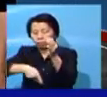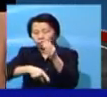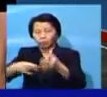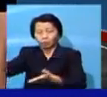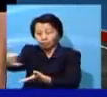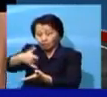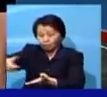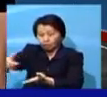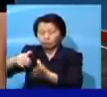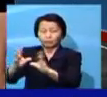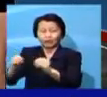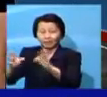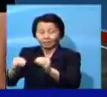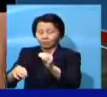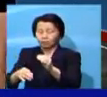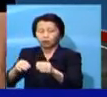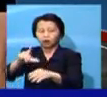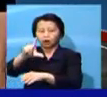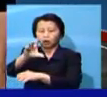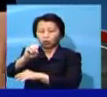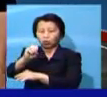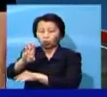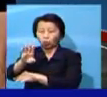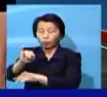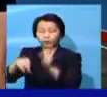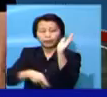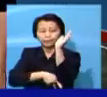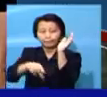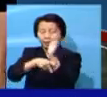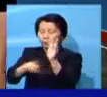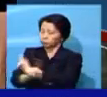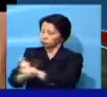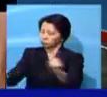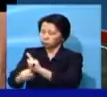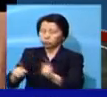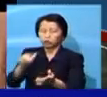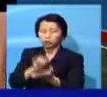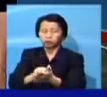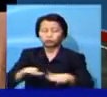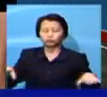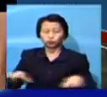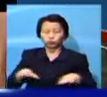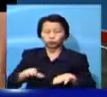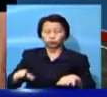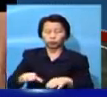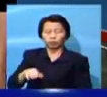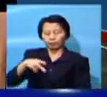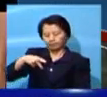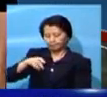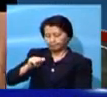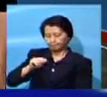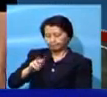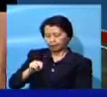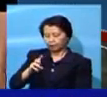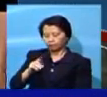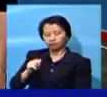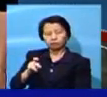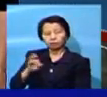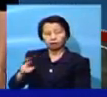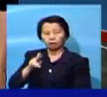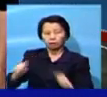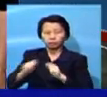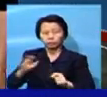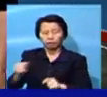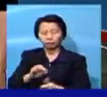legar dewan persidangan atau lobi parlimen ketetapan itu dibuat yang di-pertua dewan rakyat Tan Sri pandikar Amin Mulia tindakan